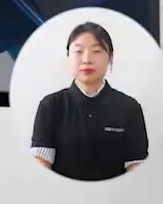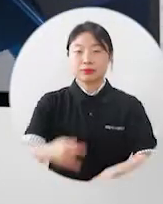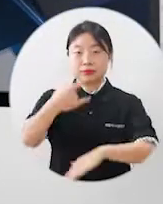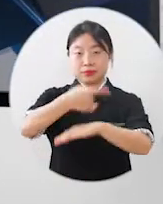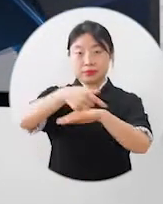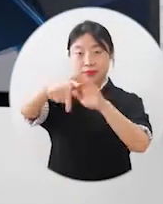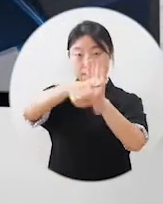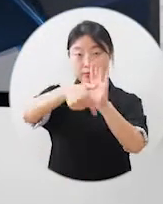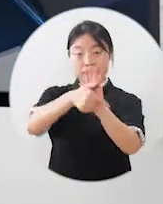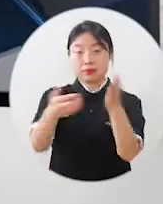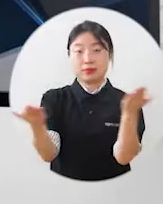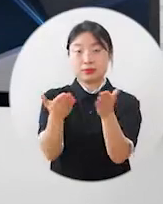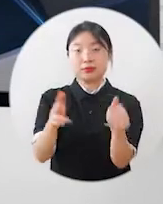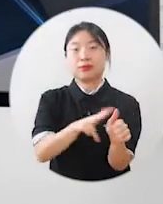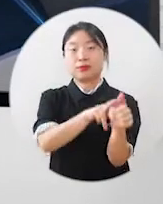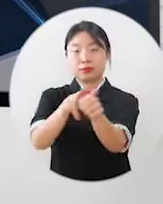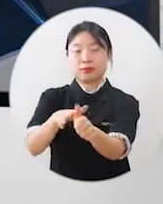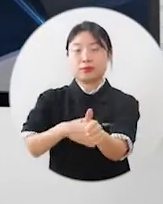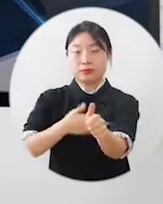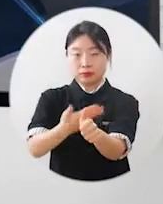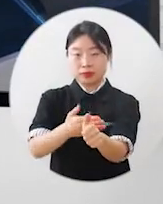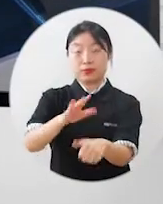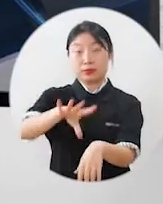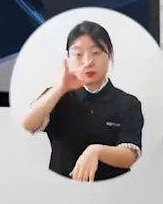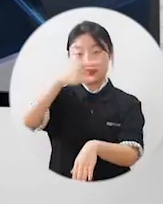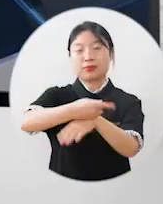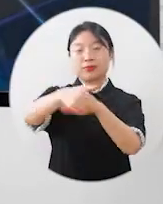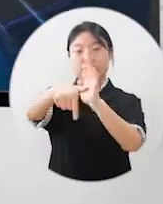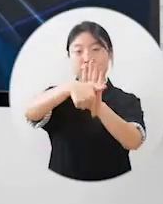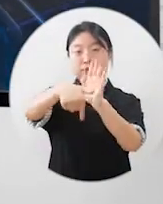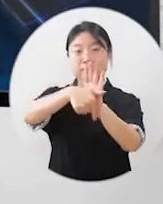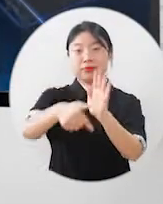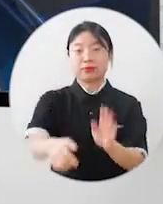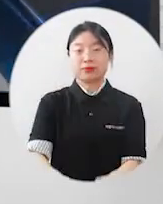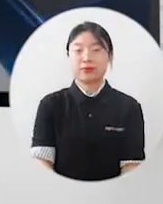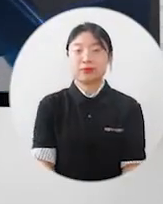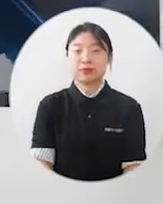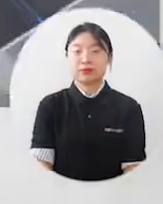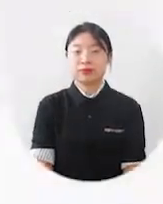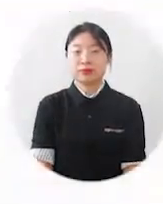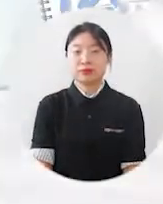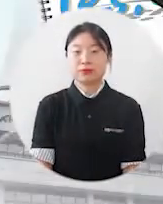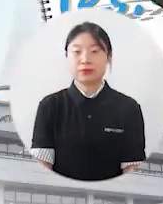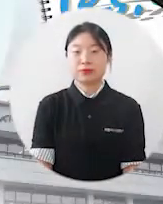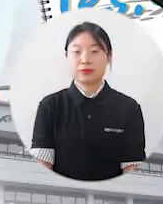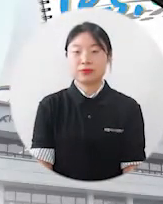이어서 의왕 게시판과 일자리 정보를 전해드립니다. 먼저 의왕 게시판입니다.